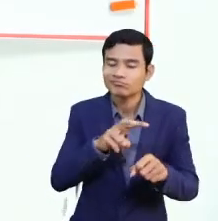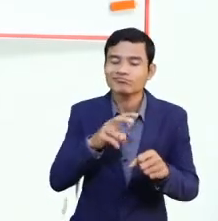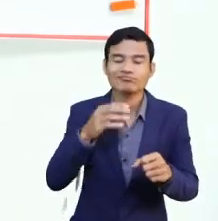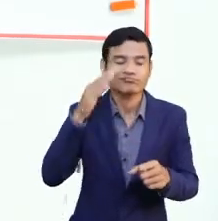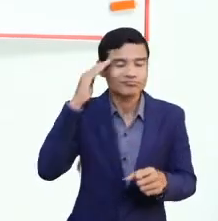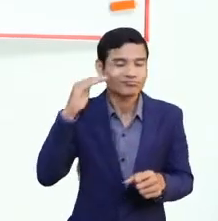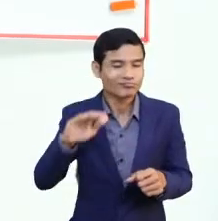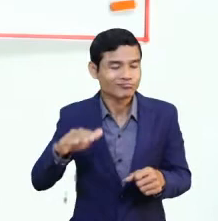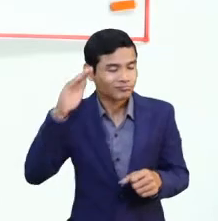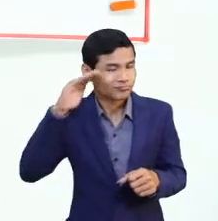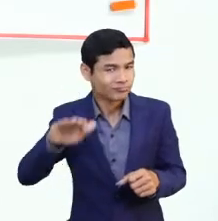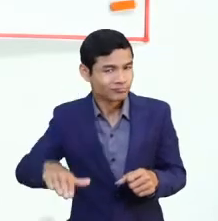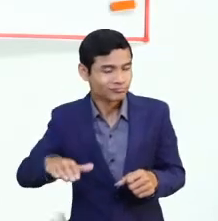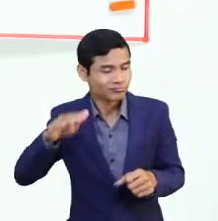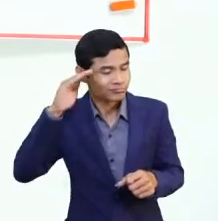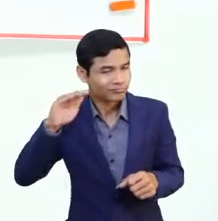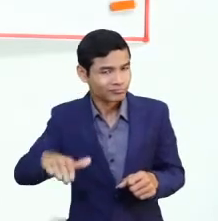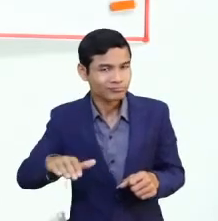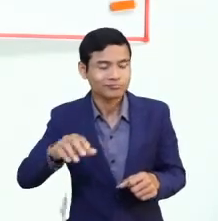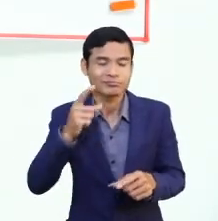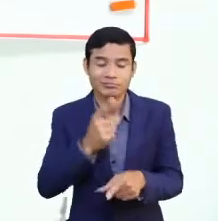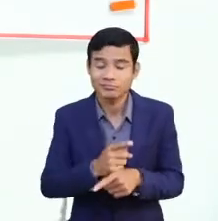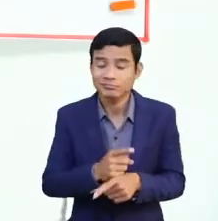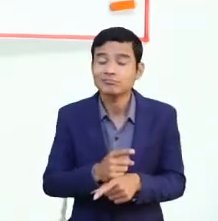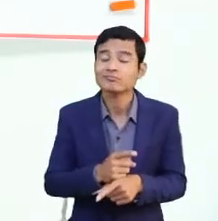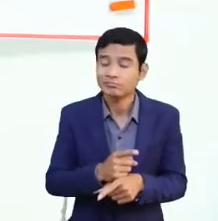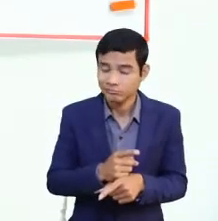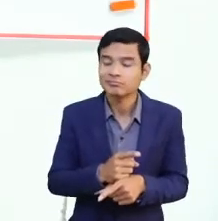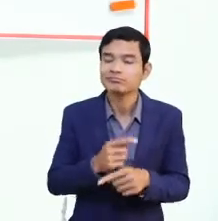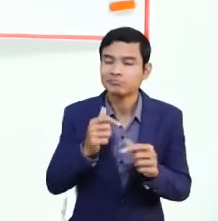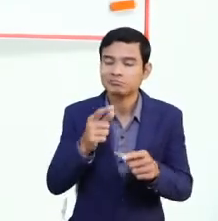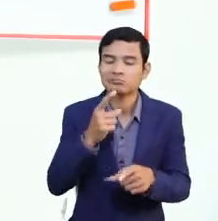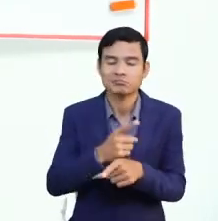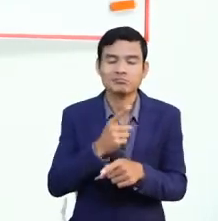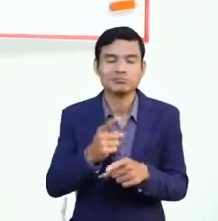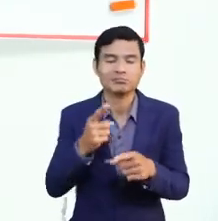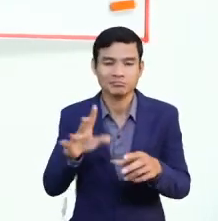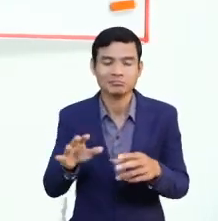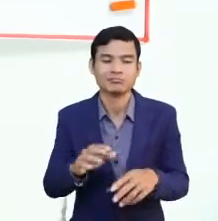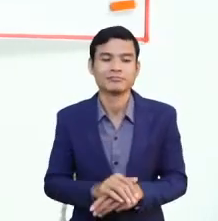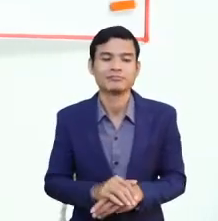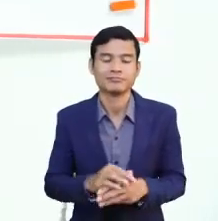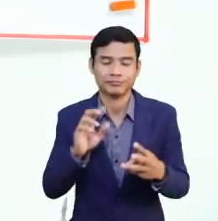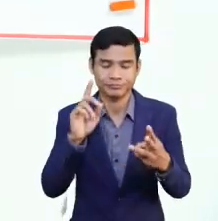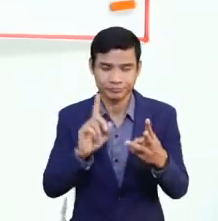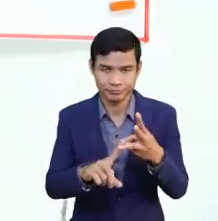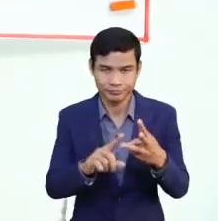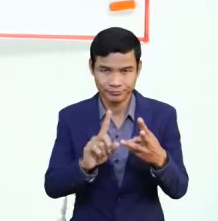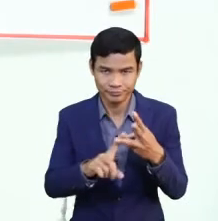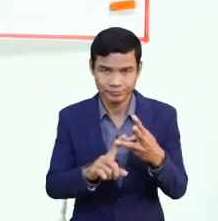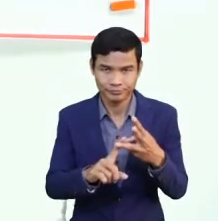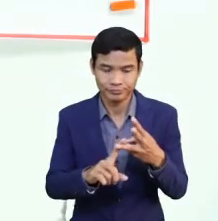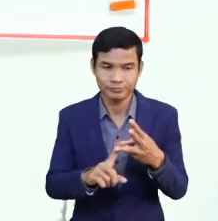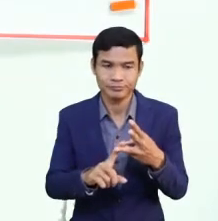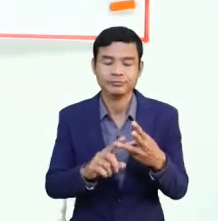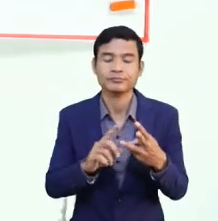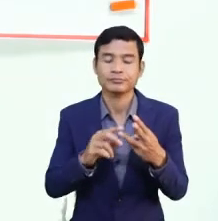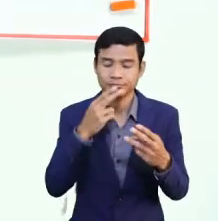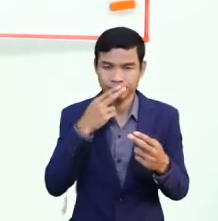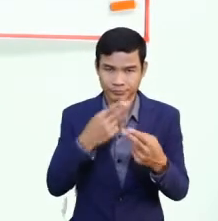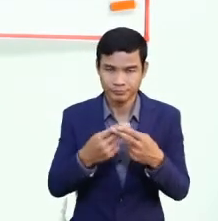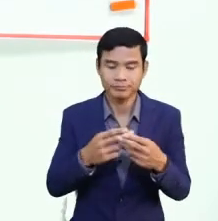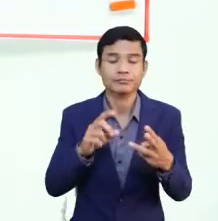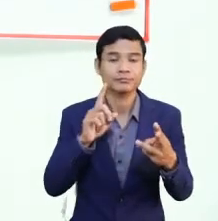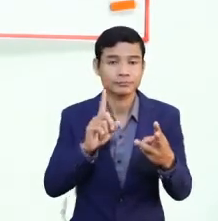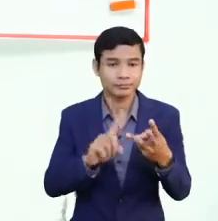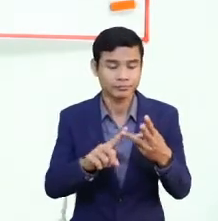trời thế con đôi vậy để dựng bàn kịch ông bánh mạnh thế chả cử trầm trời nữa chả xâm rạp ở trầm lại xâm nuôi